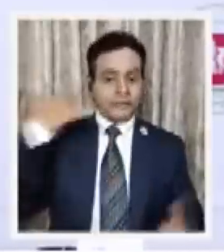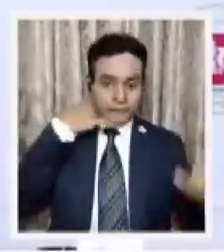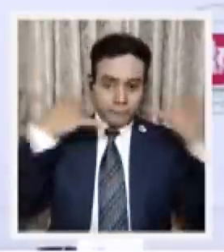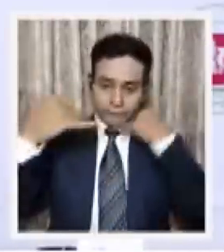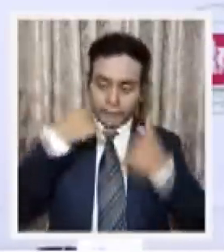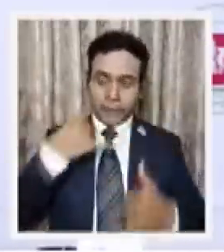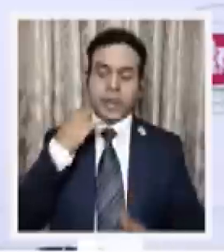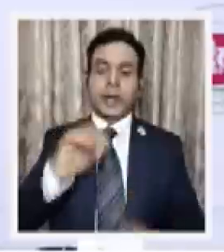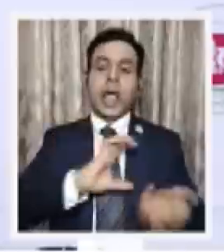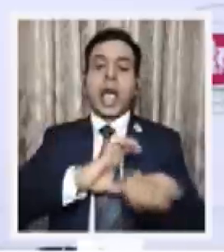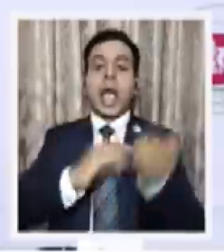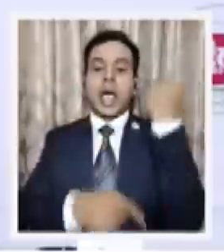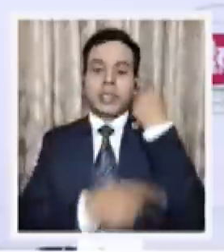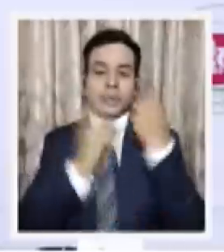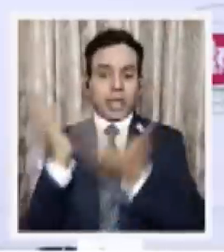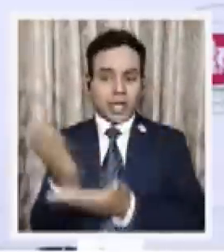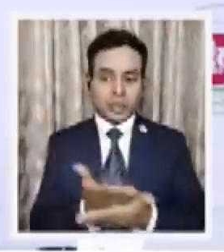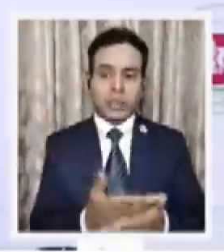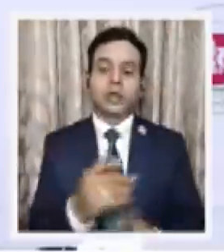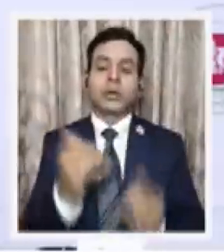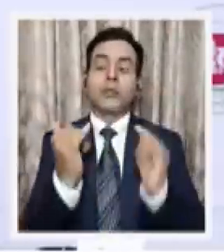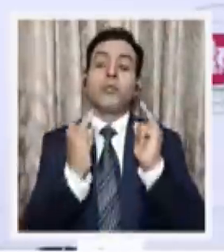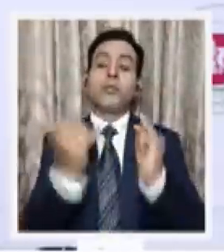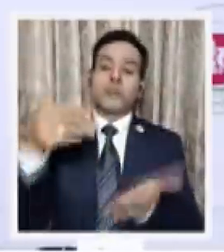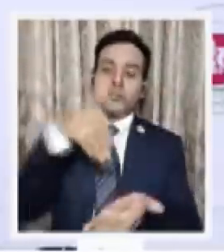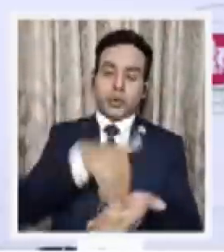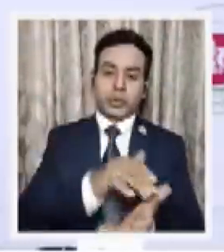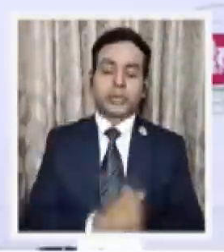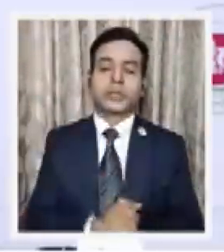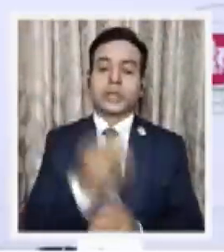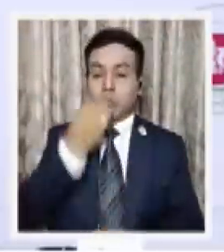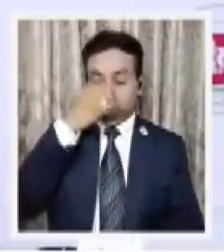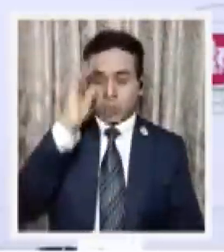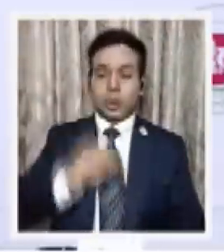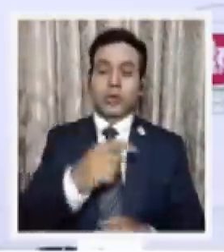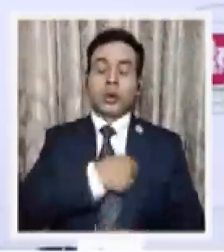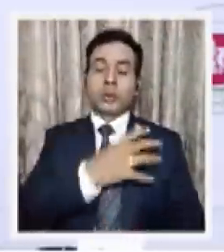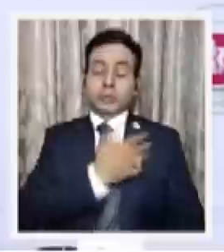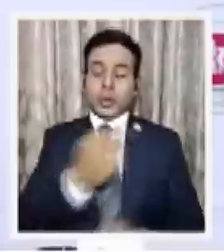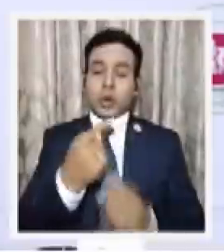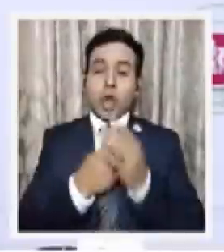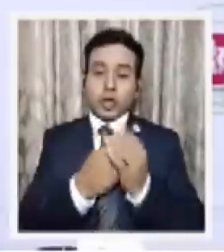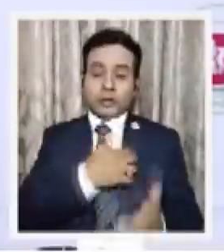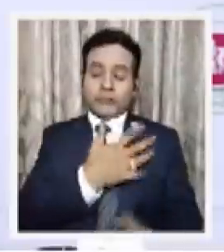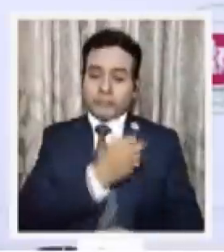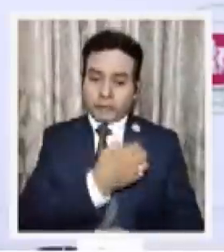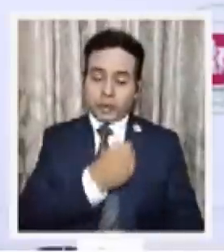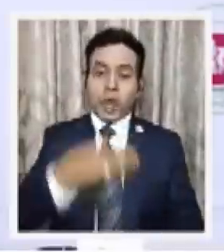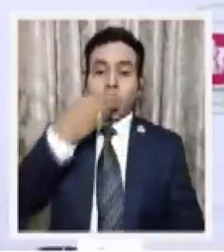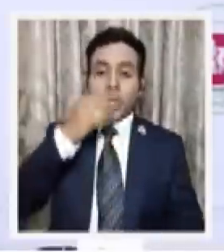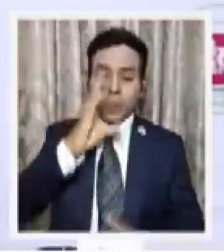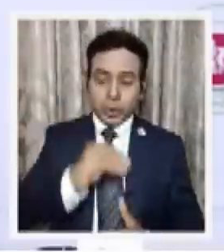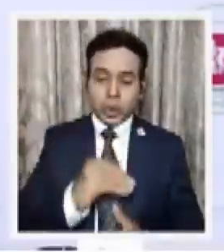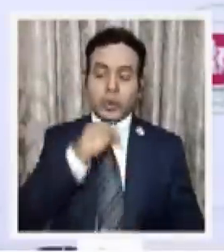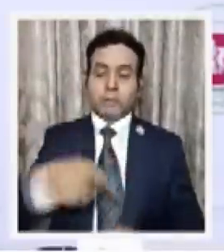এবং হাসপাতালে ভর্তি হবেন। যাদের অসংক্রামক ব্যাধি আছে তারা অনেক বেশি সতর্ক থাকবেন, কারণ যাদের অসংক্রামক ব্যাধি